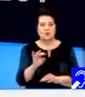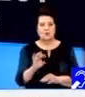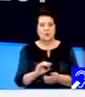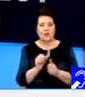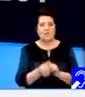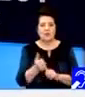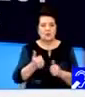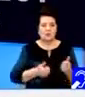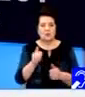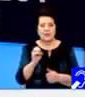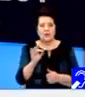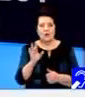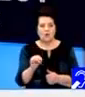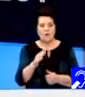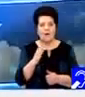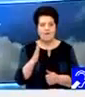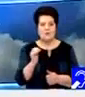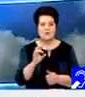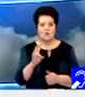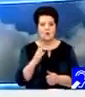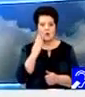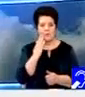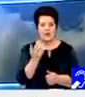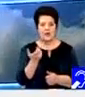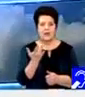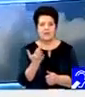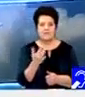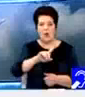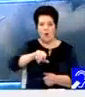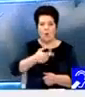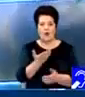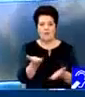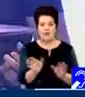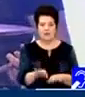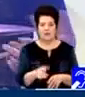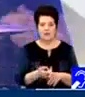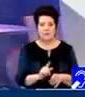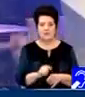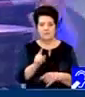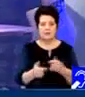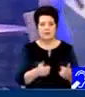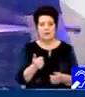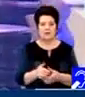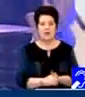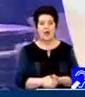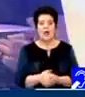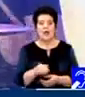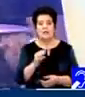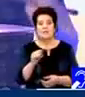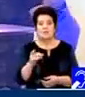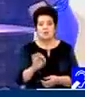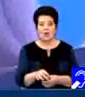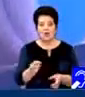pentru concurenții Eurovision România. Mai sunt câteva ore până la al doilea show din semifinala selecției naționale românești. Timișoara,